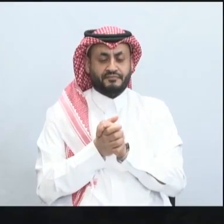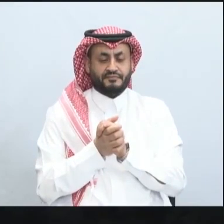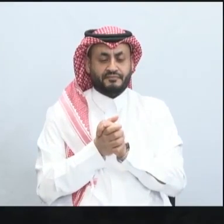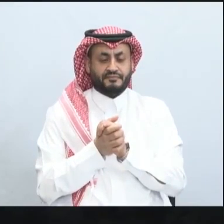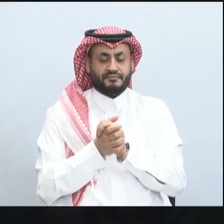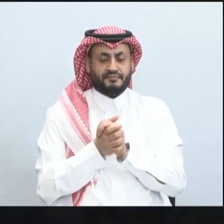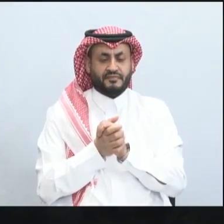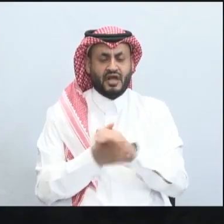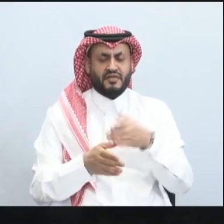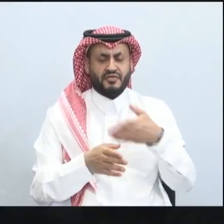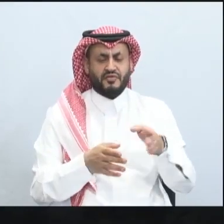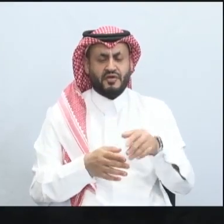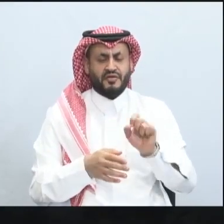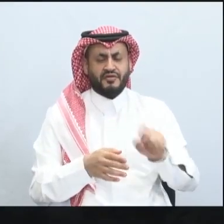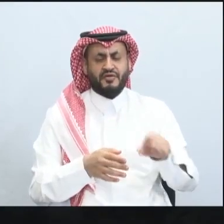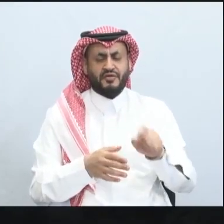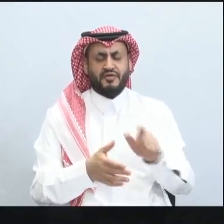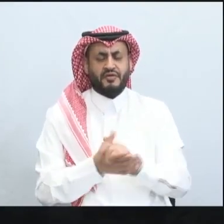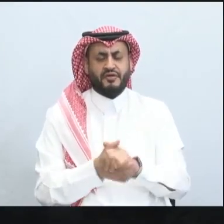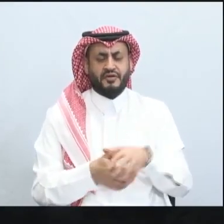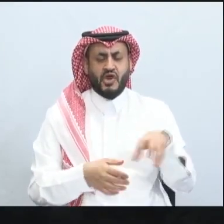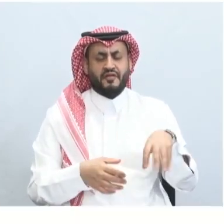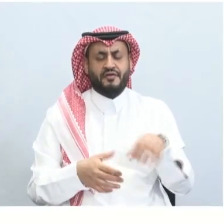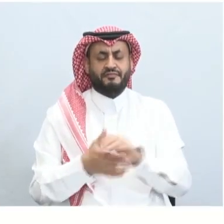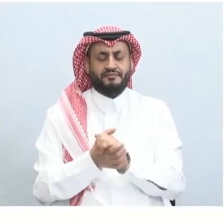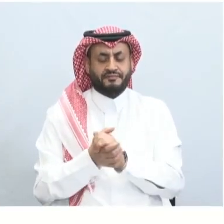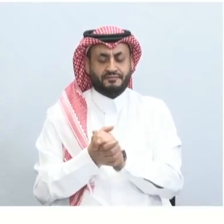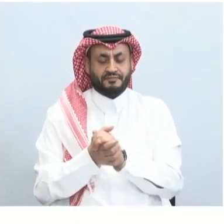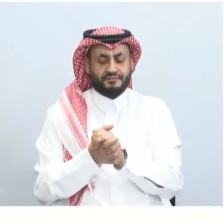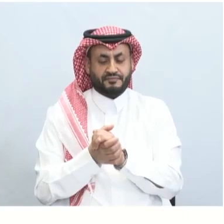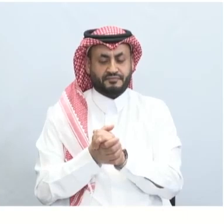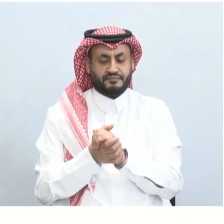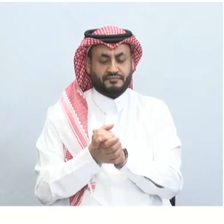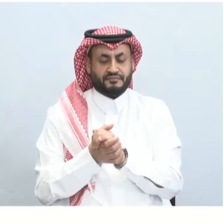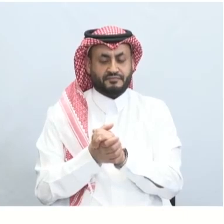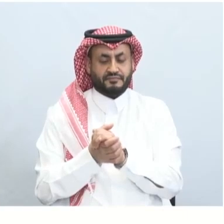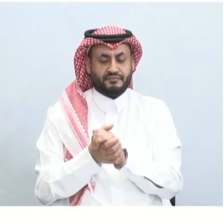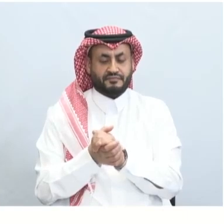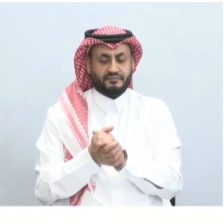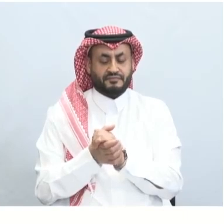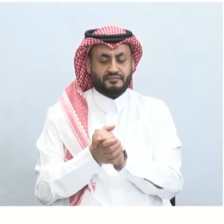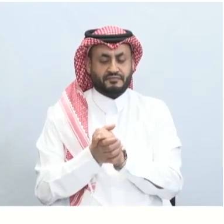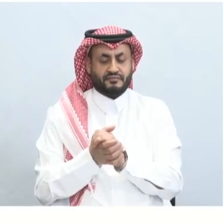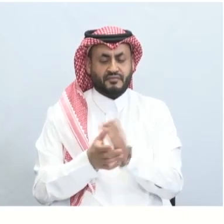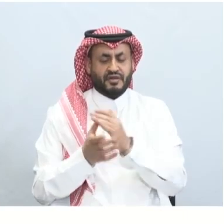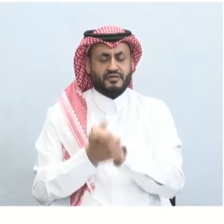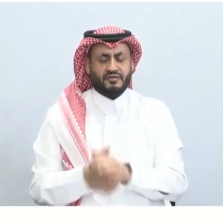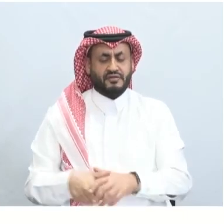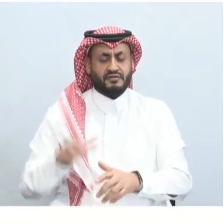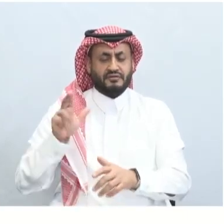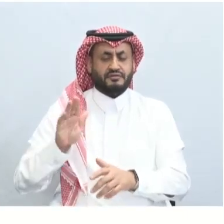ان يعيذك من هذا الشيطان فان يعصمك من هذا الشيطان والشيطان هو